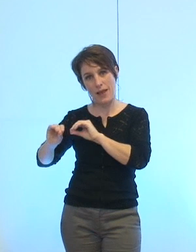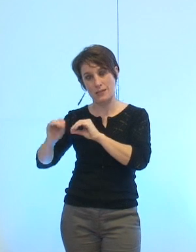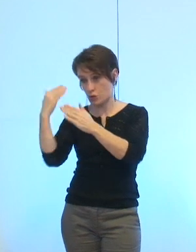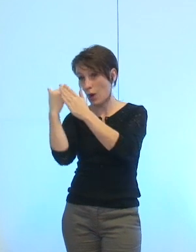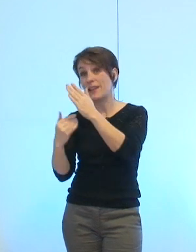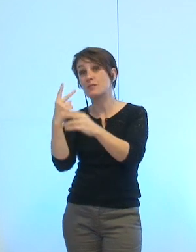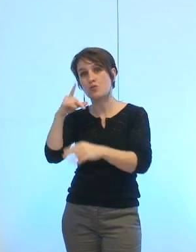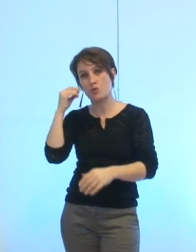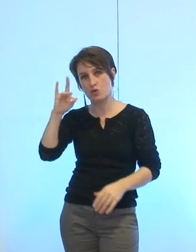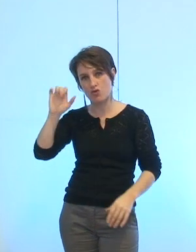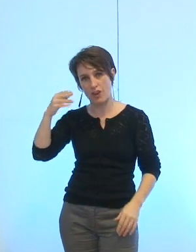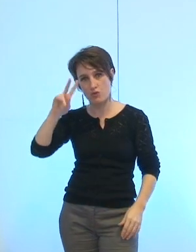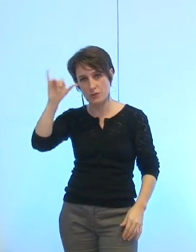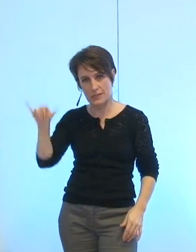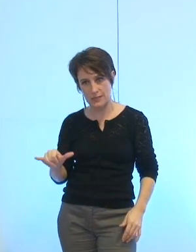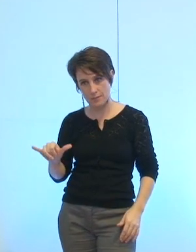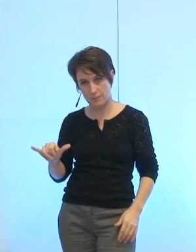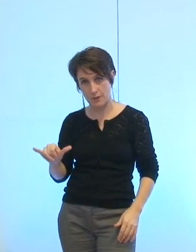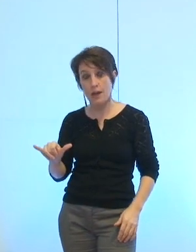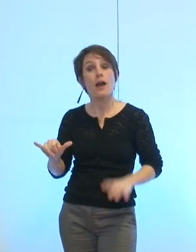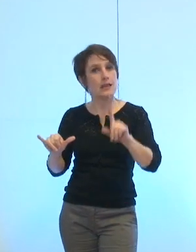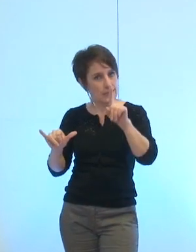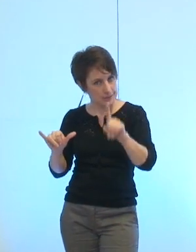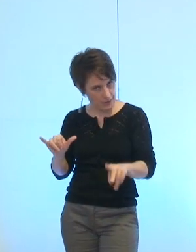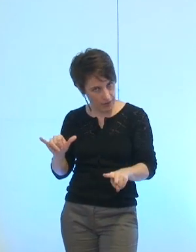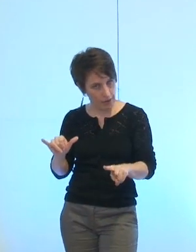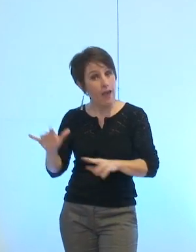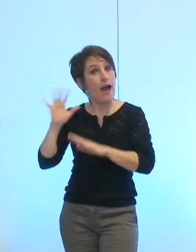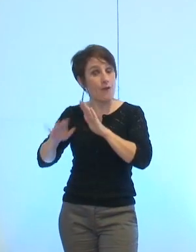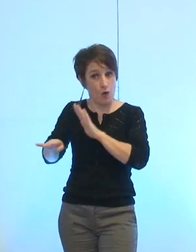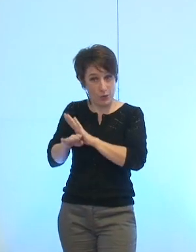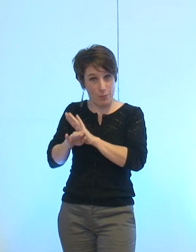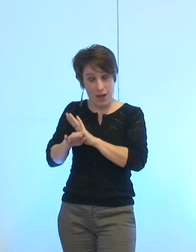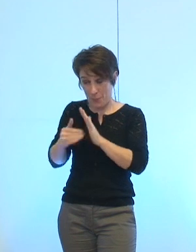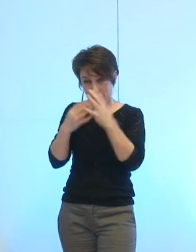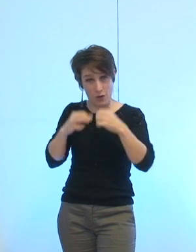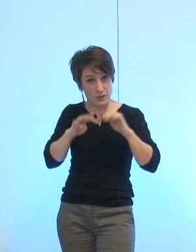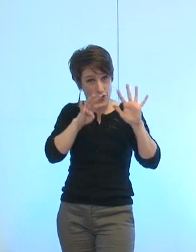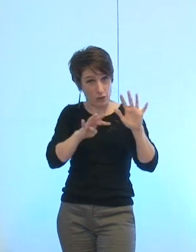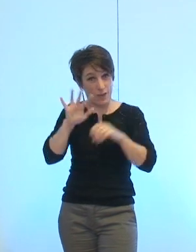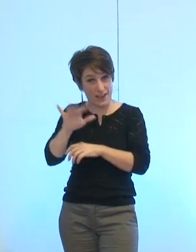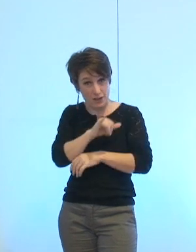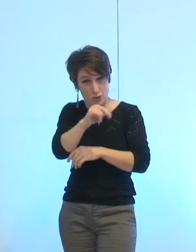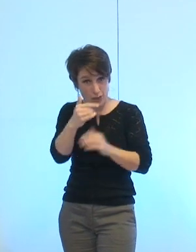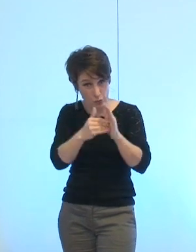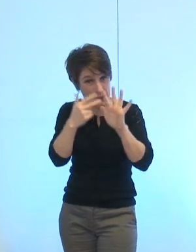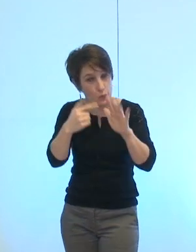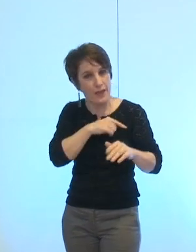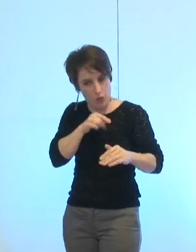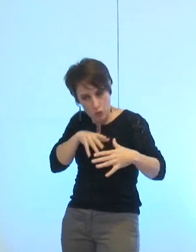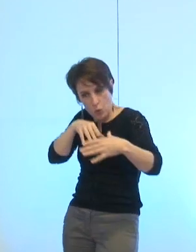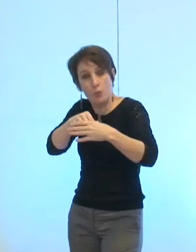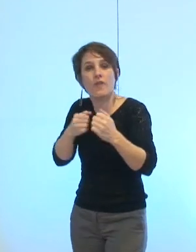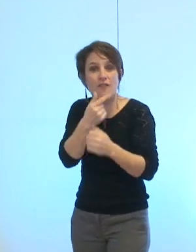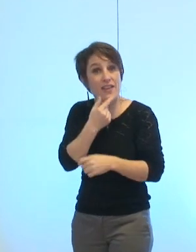majorité conduite par Michel desto et dont nous avons effectivement fait partie de 1995 à 2008 c'est cette